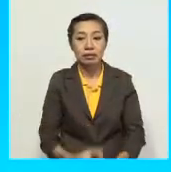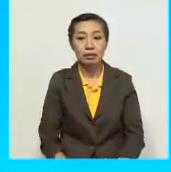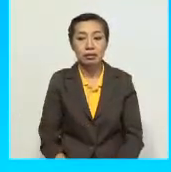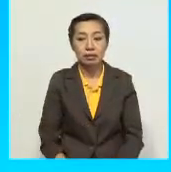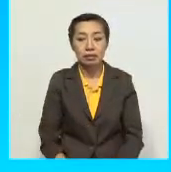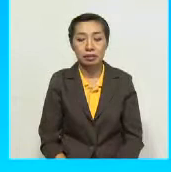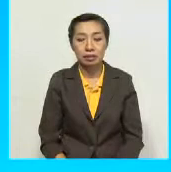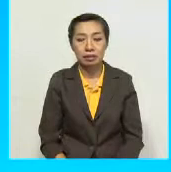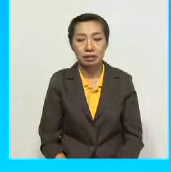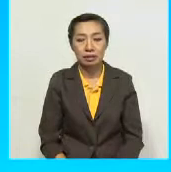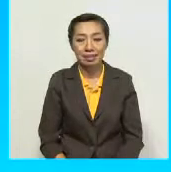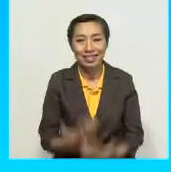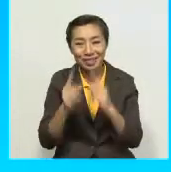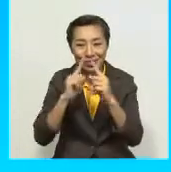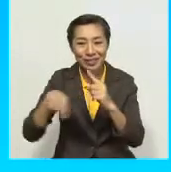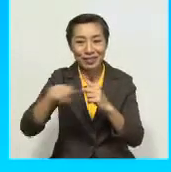ค่ะ